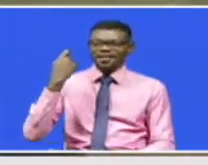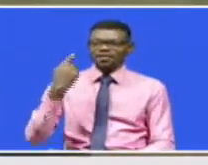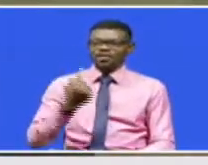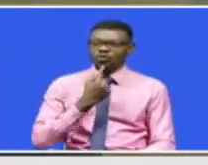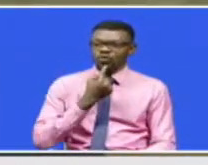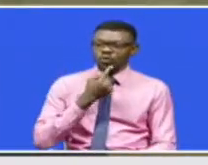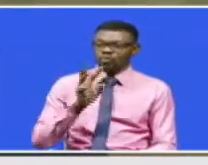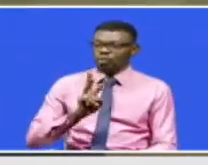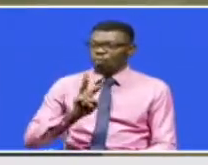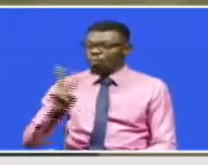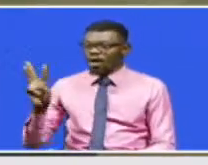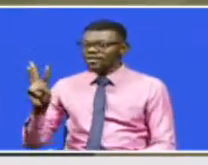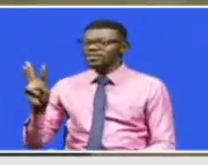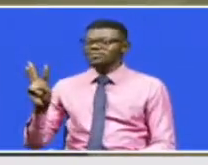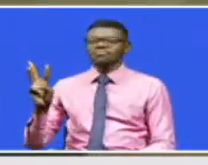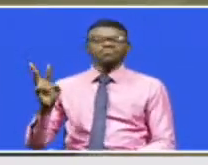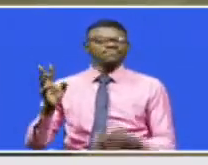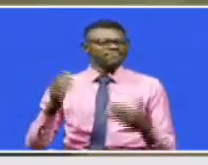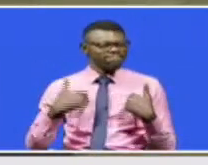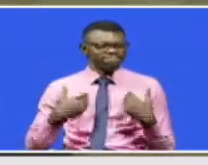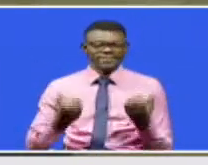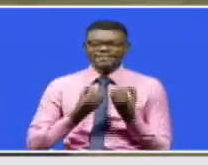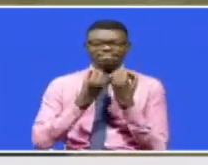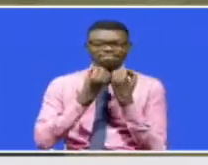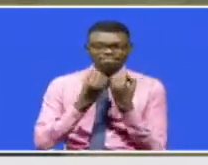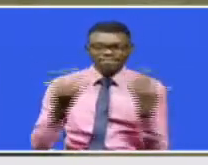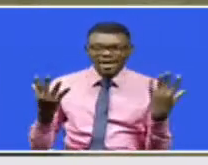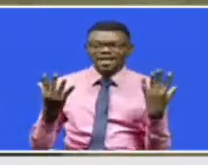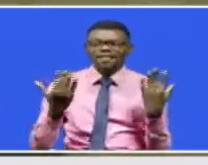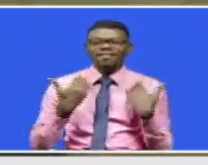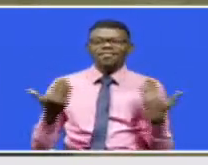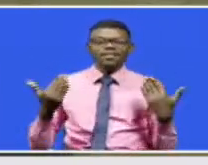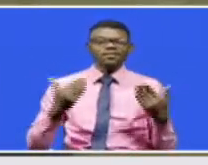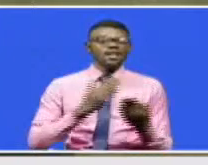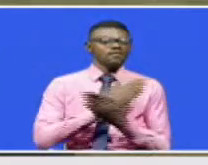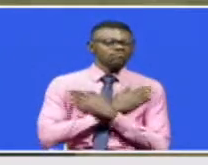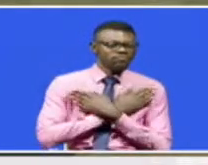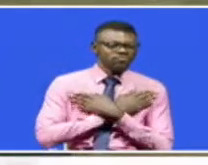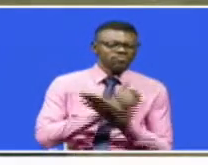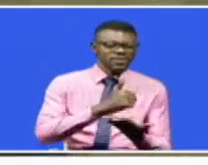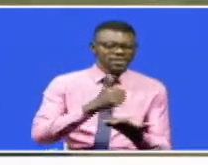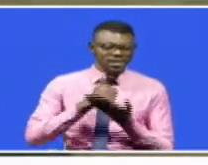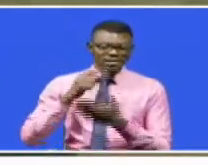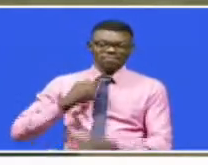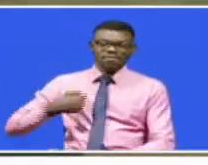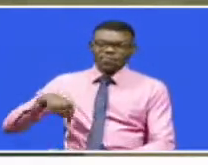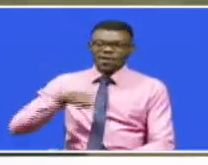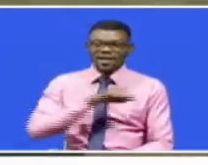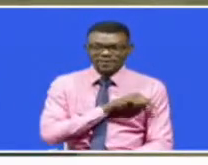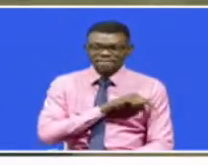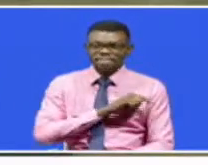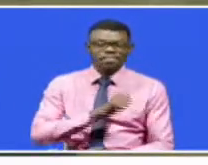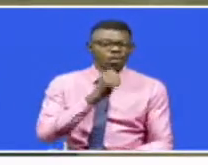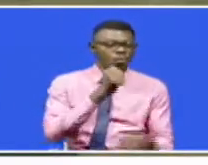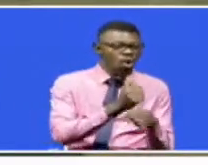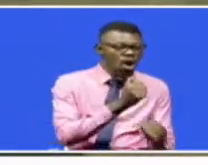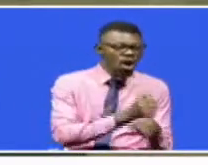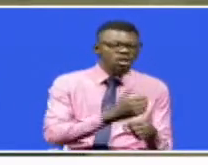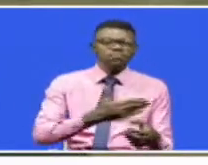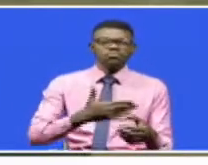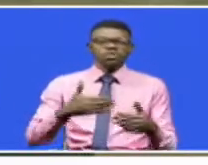West. Mambo mingi au mandugu zetu ndio wanatusaidia. Unapata kwa upande ya ajira, vijana wanaenda